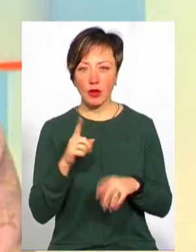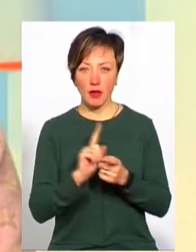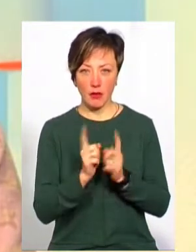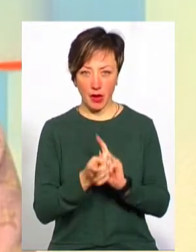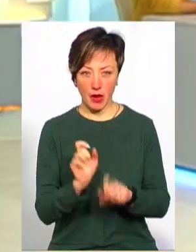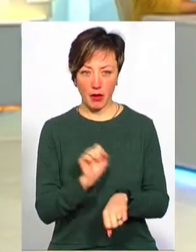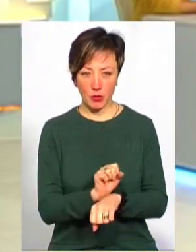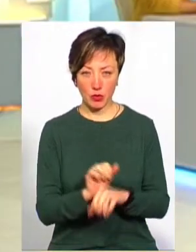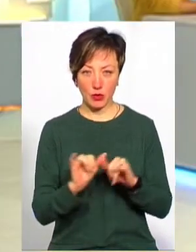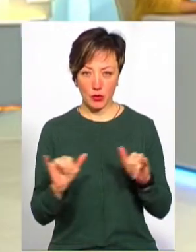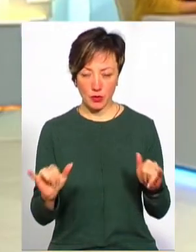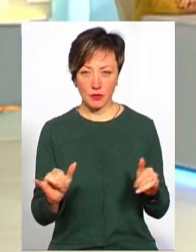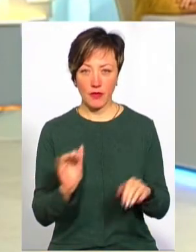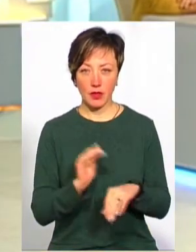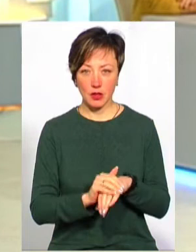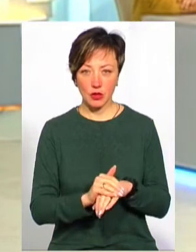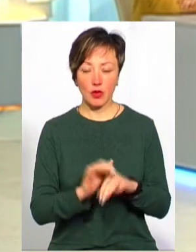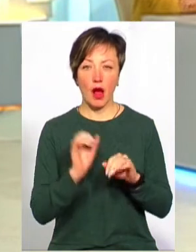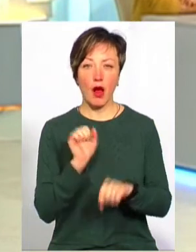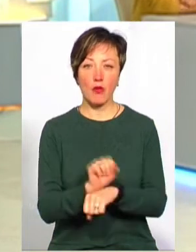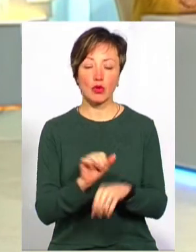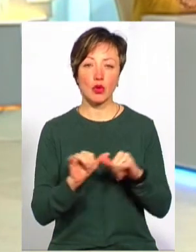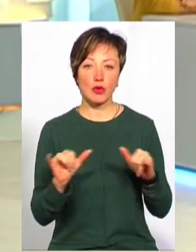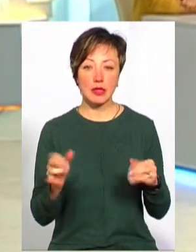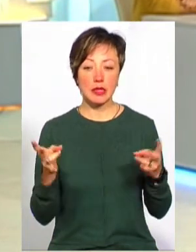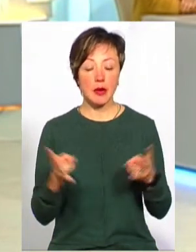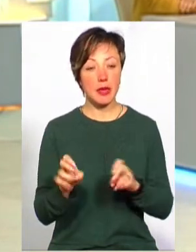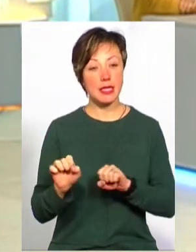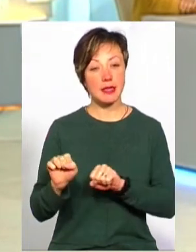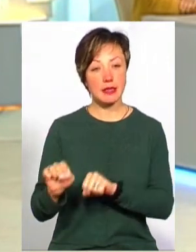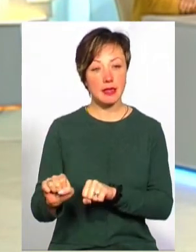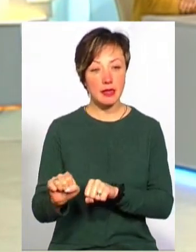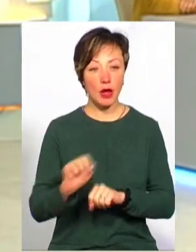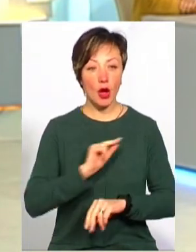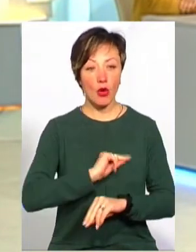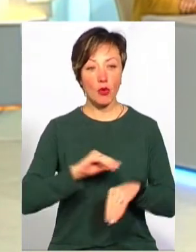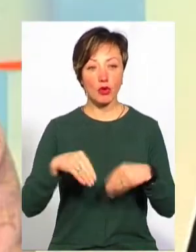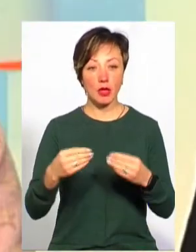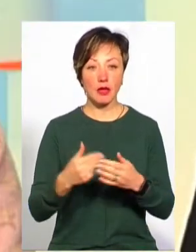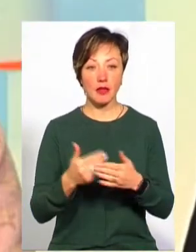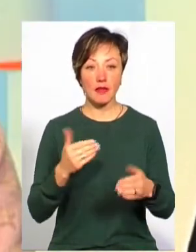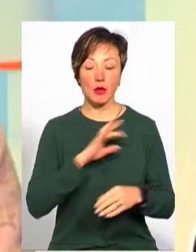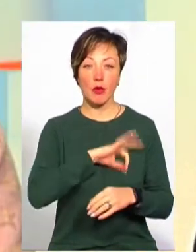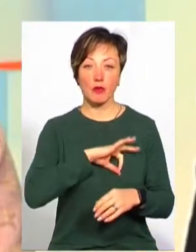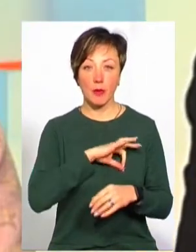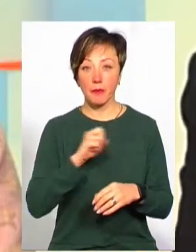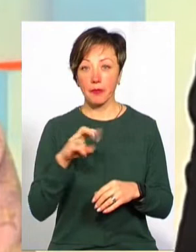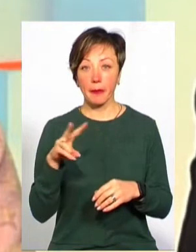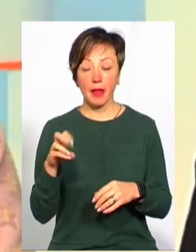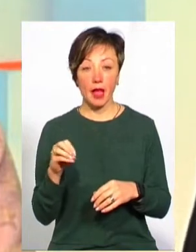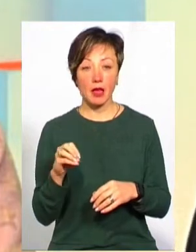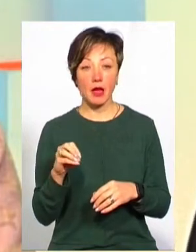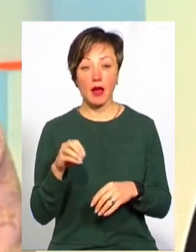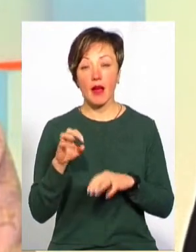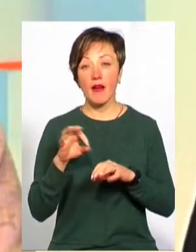профспілки гальмують розвиток? Ну так, да, що фактично гальмують розвиток. І треба захистити роботодавця від профспілок. Ну він от,